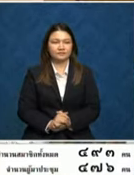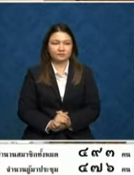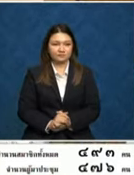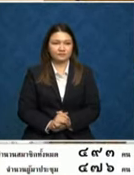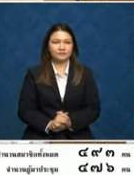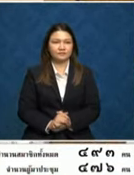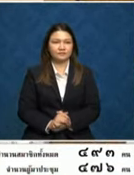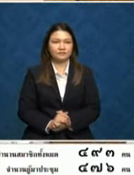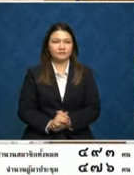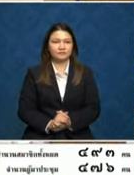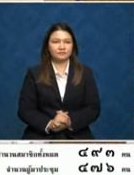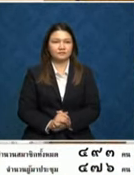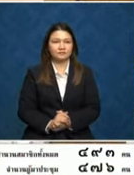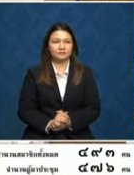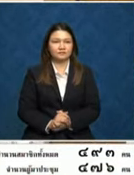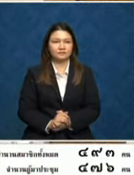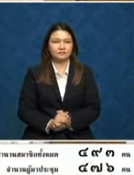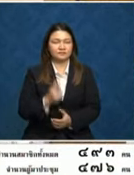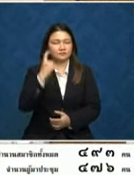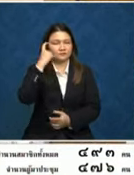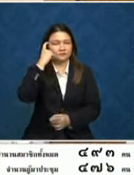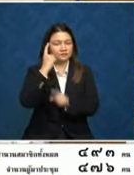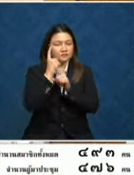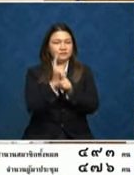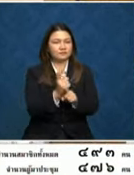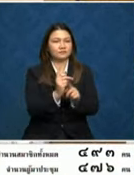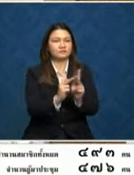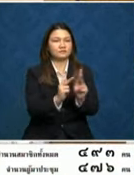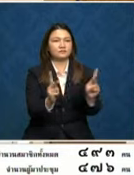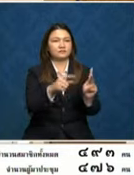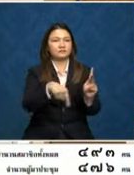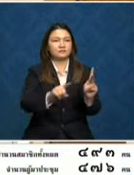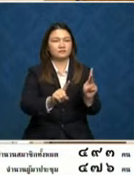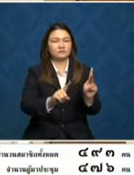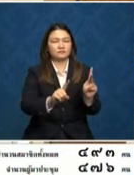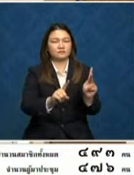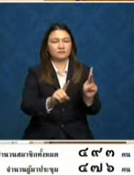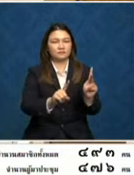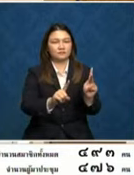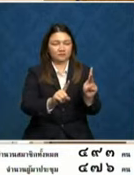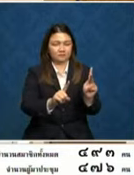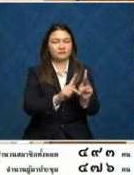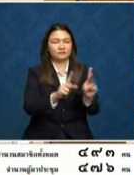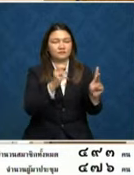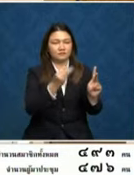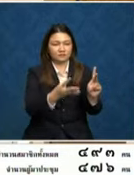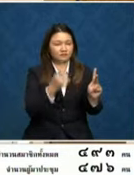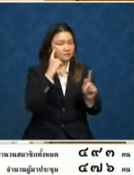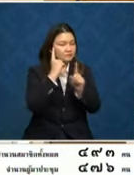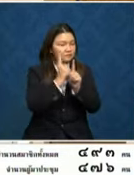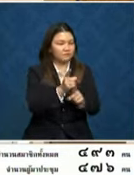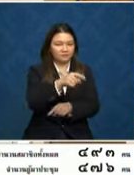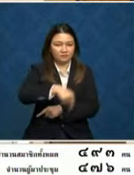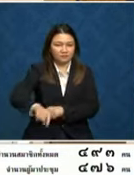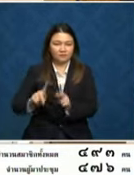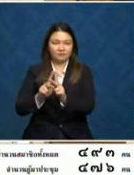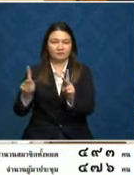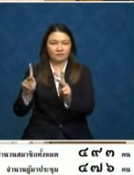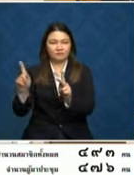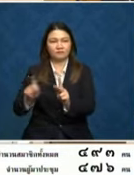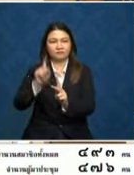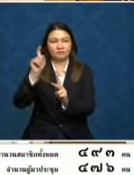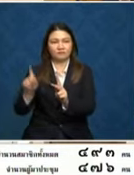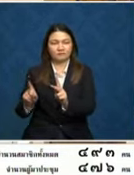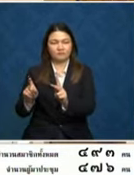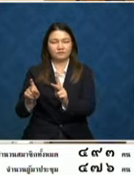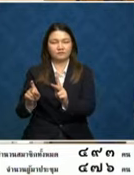ยครับนะเห็นด้วยกับการแก้ไขกรรมาธิการเสียงข้างมากกดปุ่มเห็นด้วยเห็นด้วยกับกรรมาธิการ